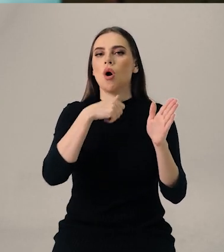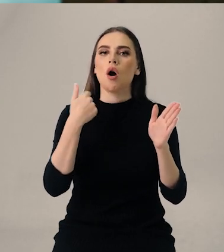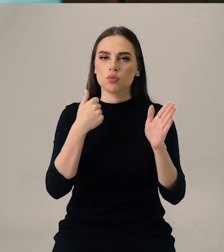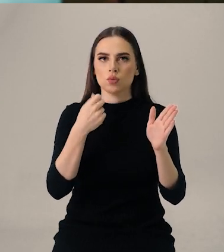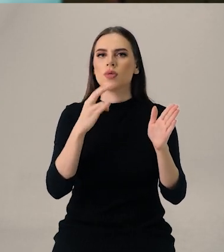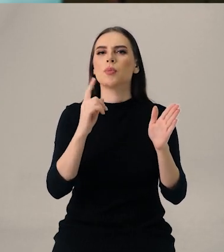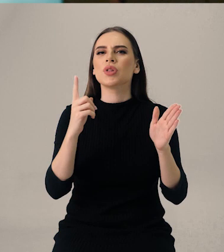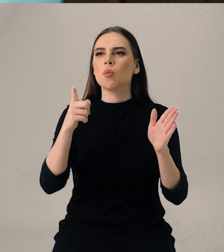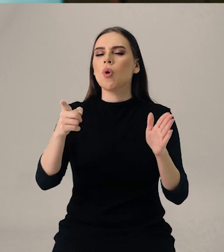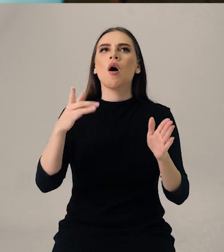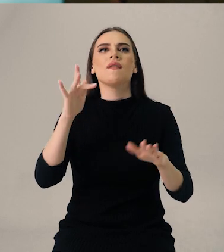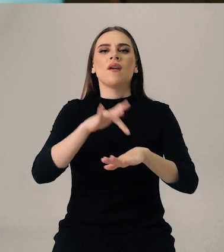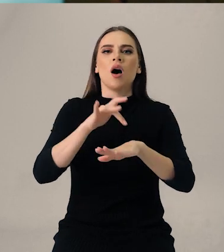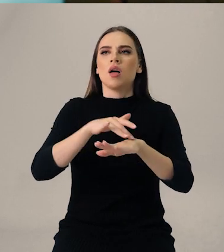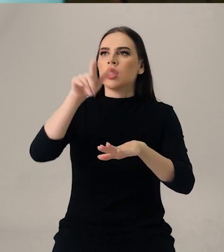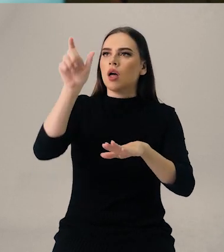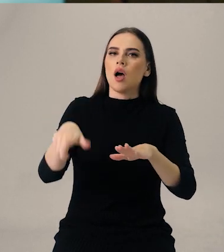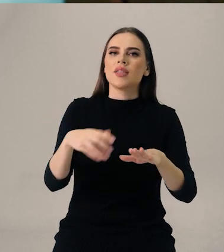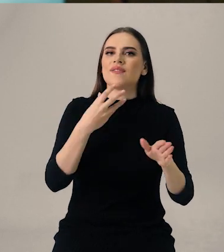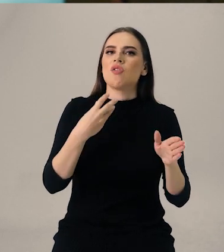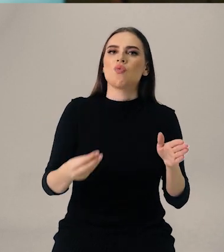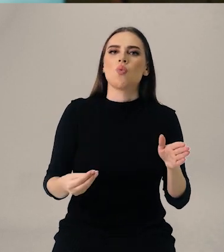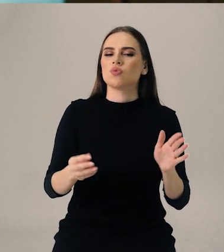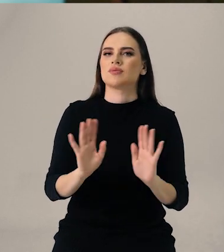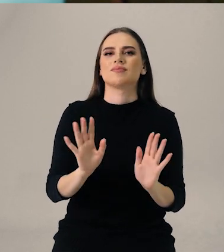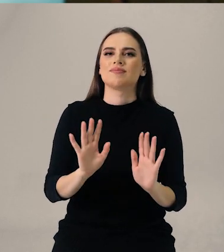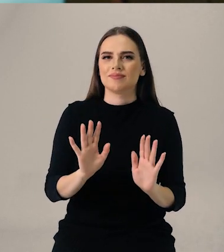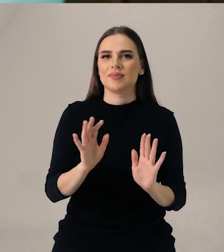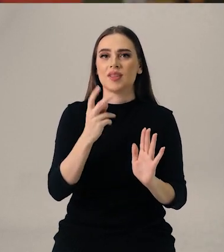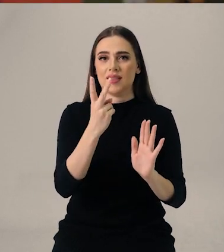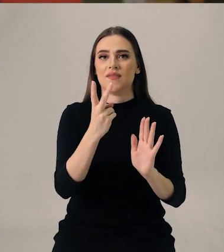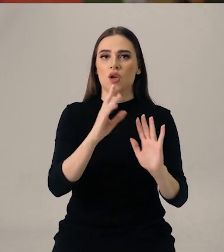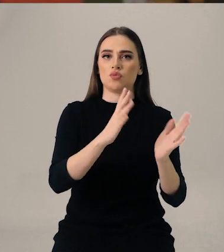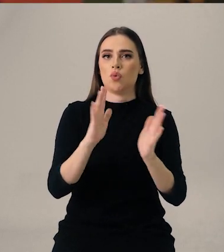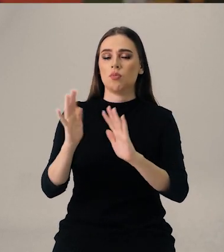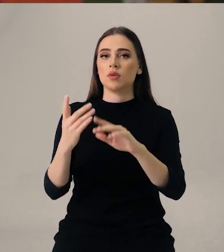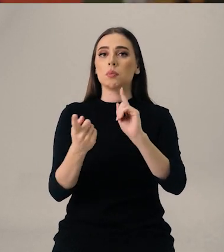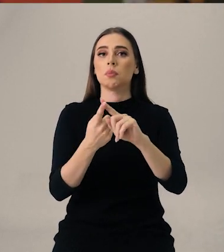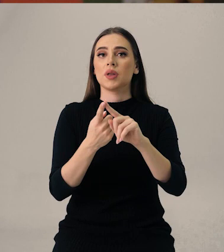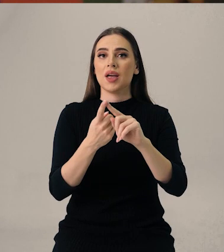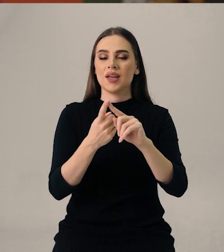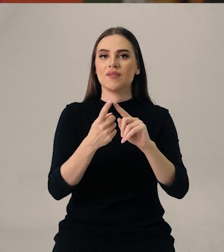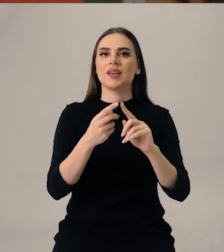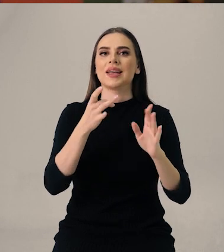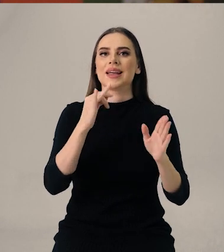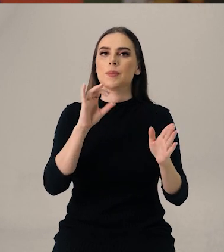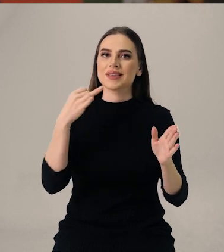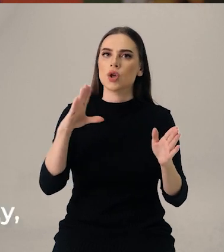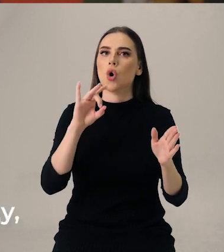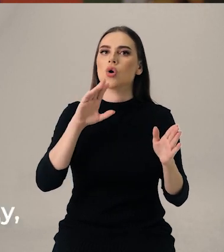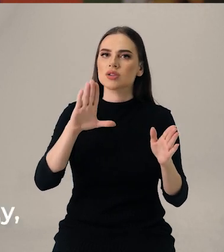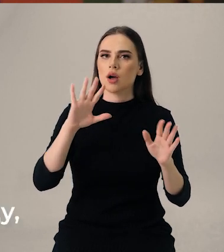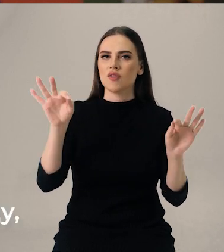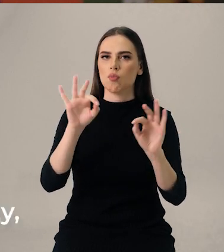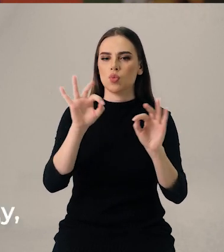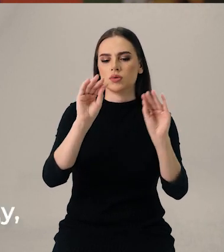большим фанатом Ивана Грозного. На выбор темы повлияли два события. Первый источник вдохновения — сюита Римского-Корсакова «Антар».